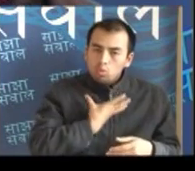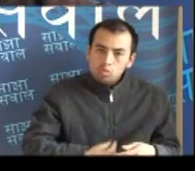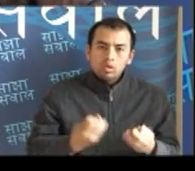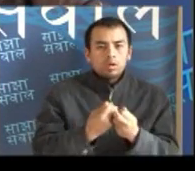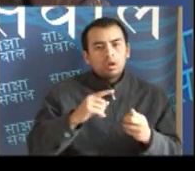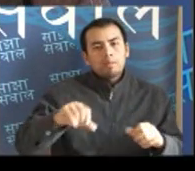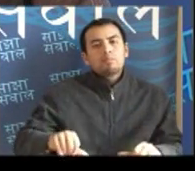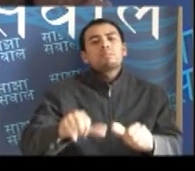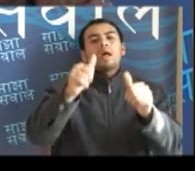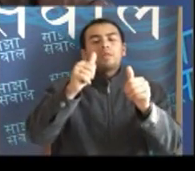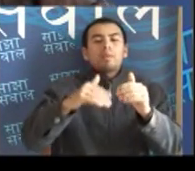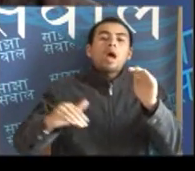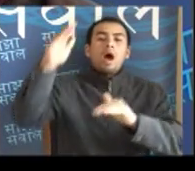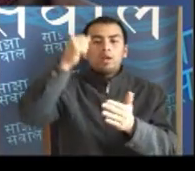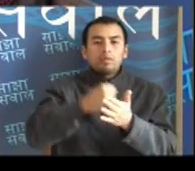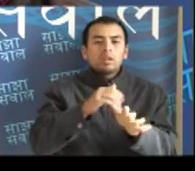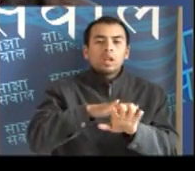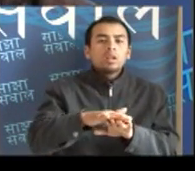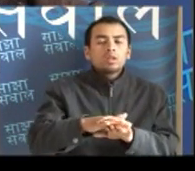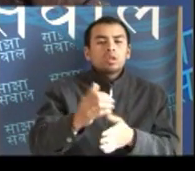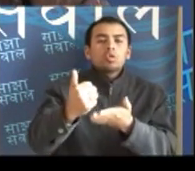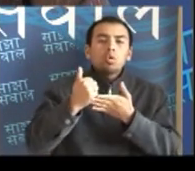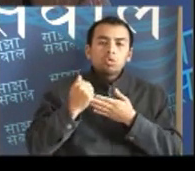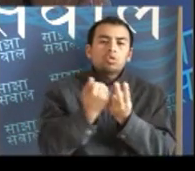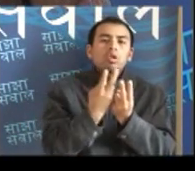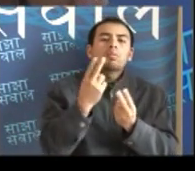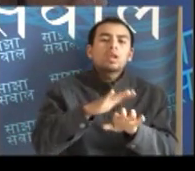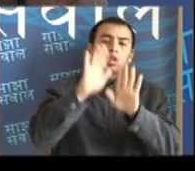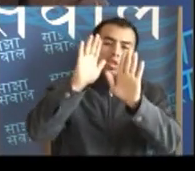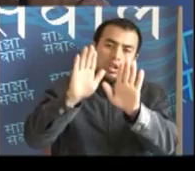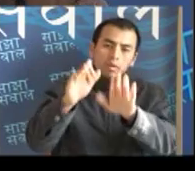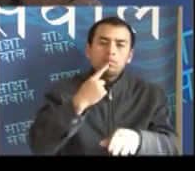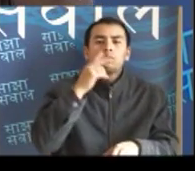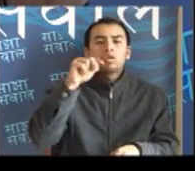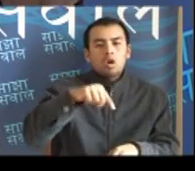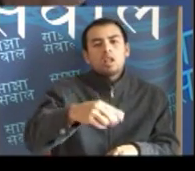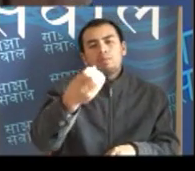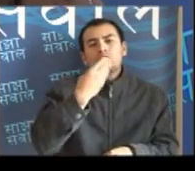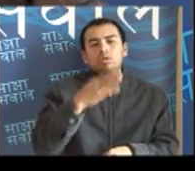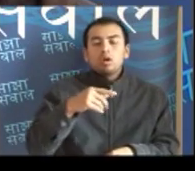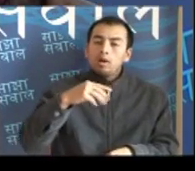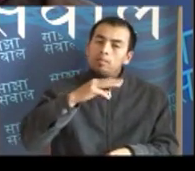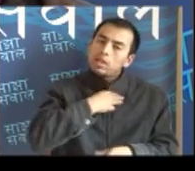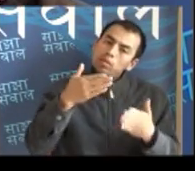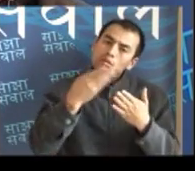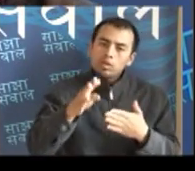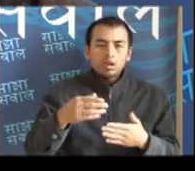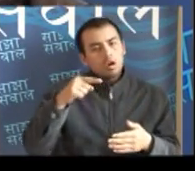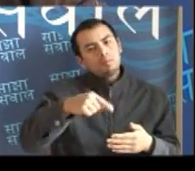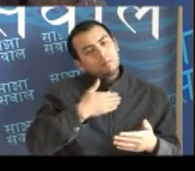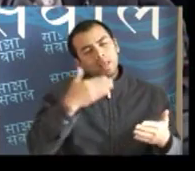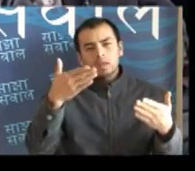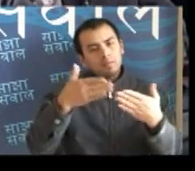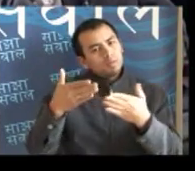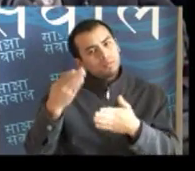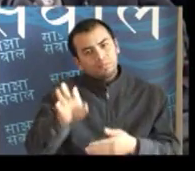गऱ्यो, माथि पुग्यो, तपाईँलाई त धेरै साथ दिएको हो, तपाईँलाई त धेरै धेरै धन्यवाद छ भने अहिले चाहिँ उहाँहरूले भन्नुहुन्छ। अहिले भेट्नुहुन्छ हजुर, उहाँलाई म